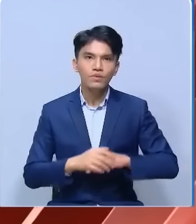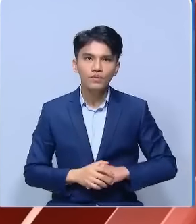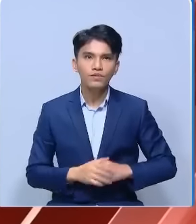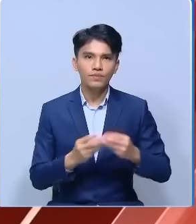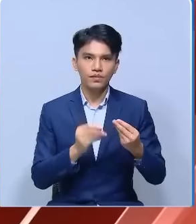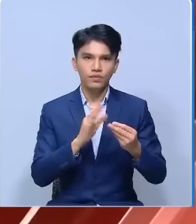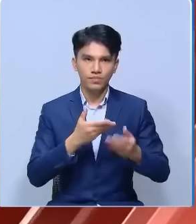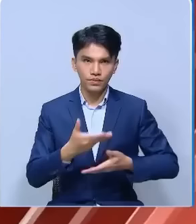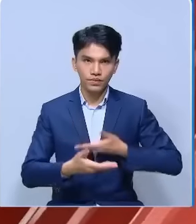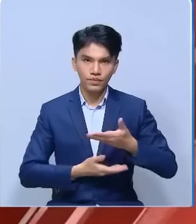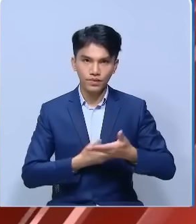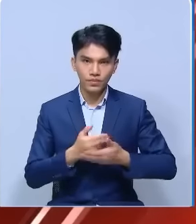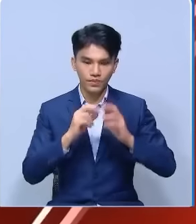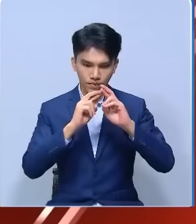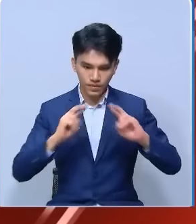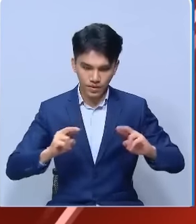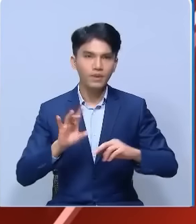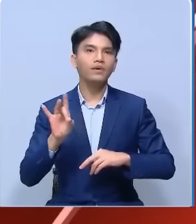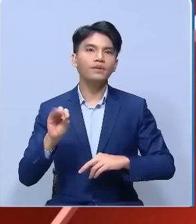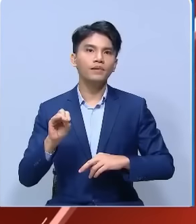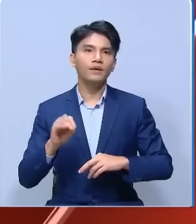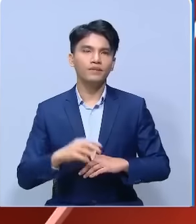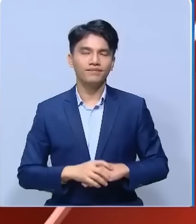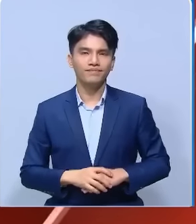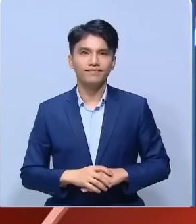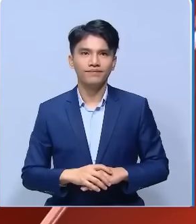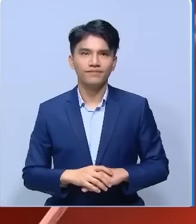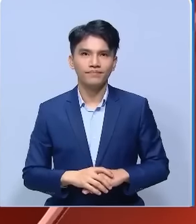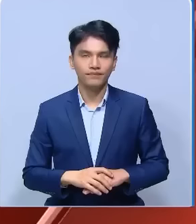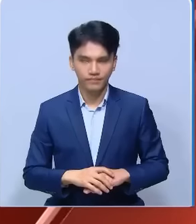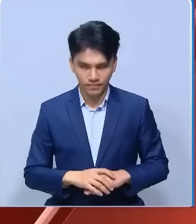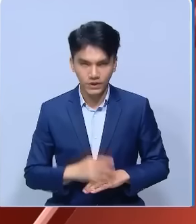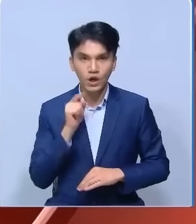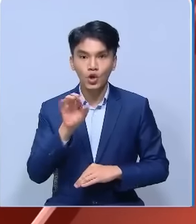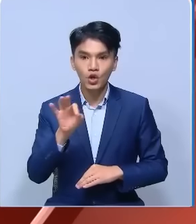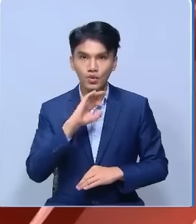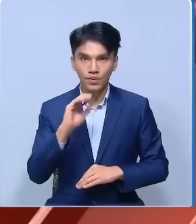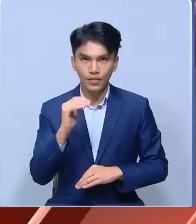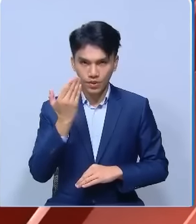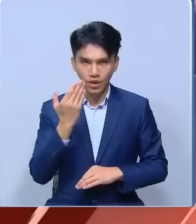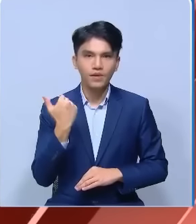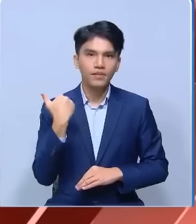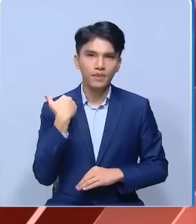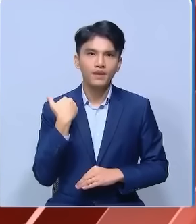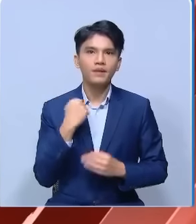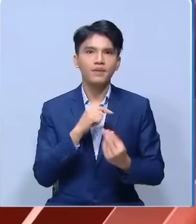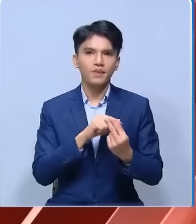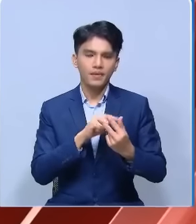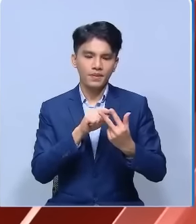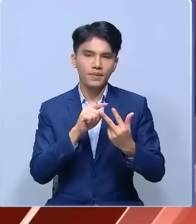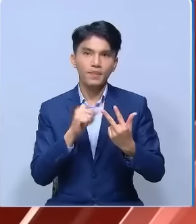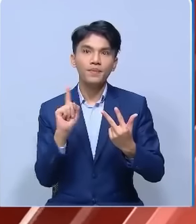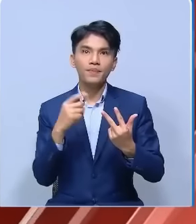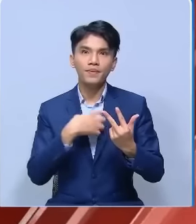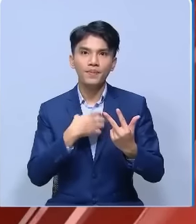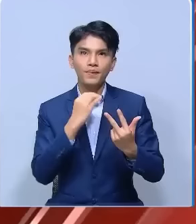สของผู้ขายสลากที่ร้านค้า80ทั่วไทยเท่านั้นให้กดเลือกตัวเลขที่ต้องการ3หลักเลือกเลยคุณอยากได้เลขอะไรอยากจะ